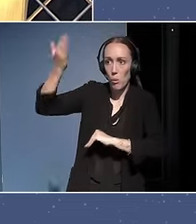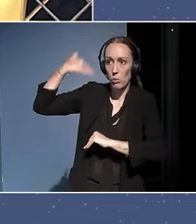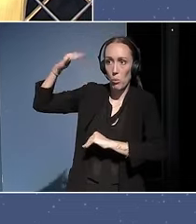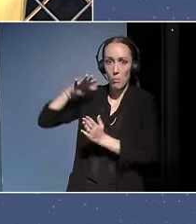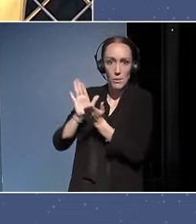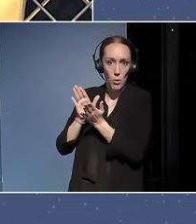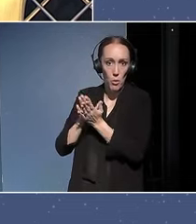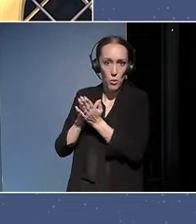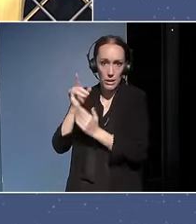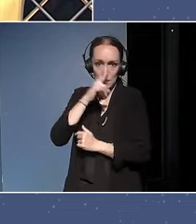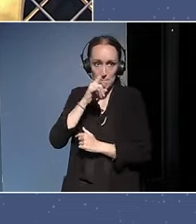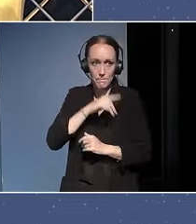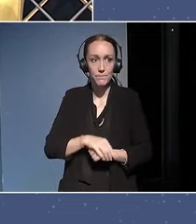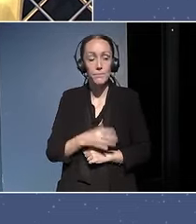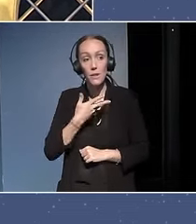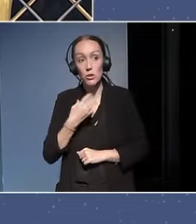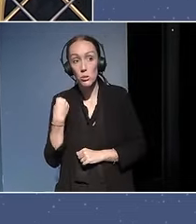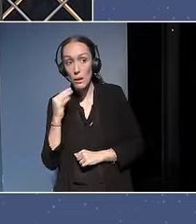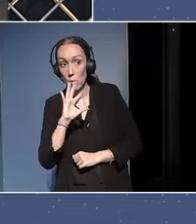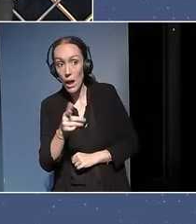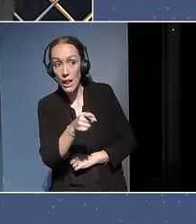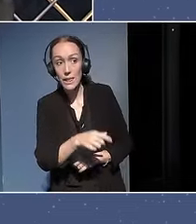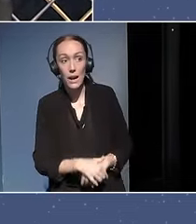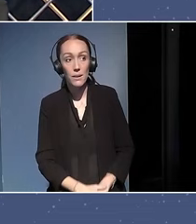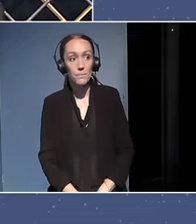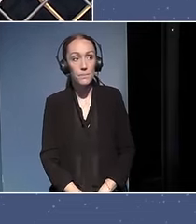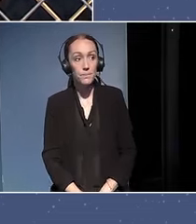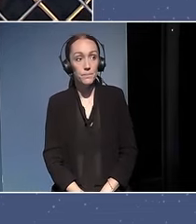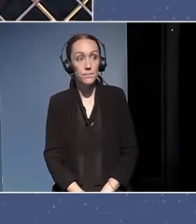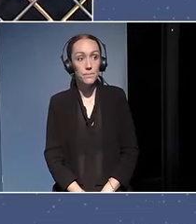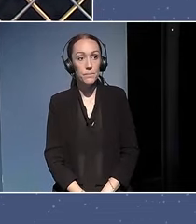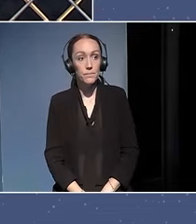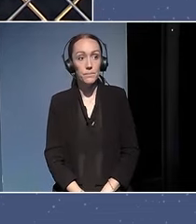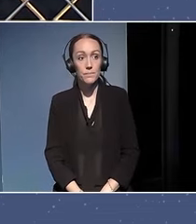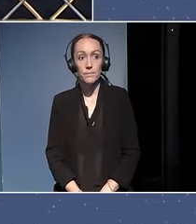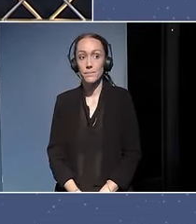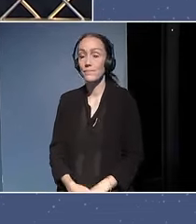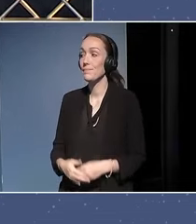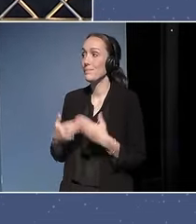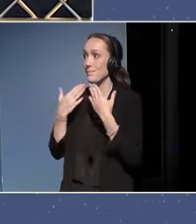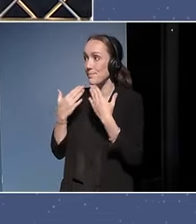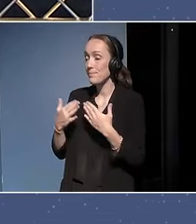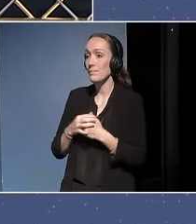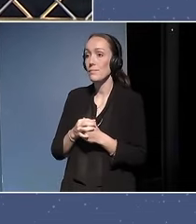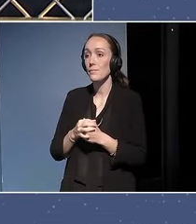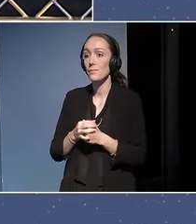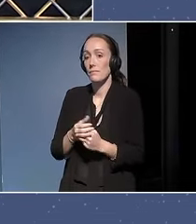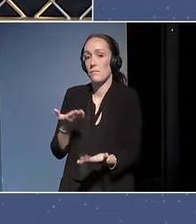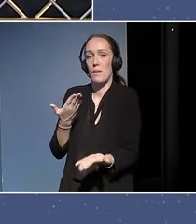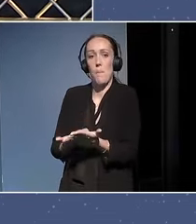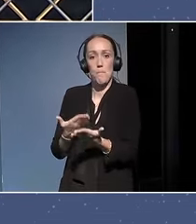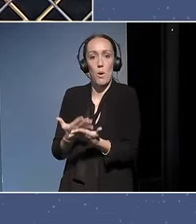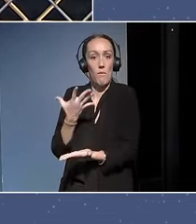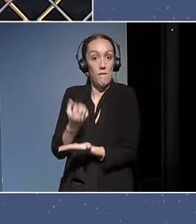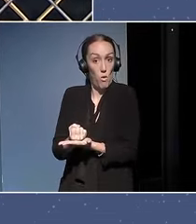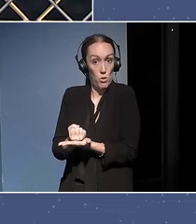più ci sono altre c'è una domanda lì Grazie dalle prove fossili che